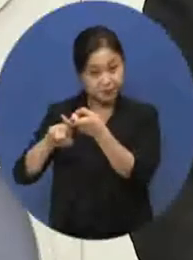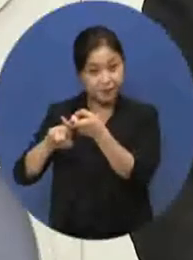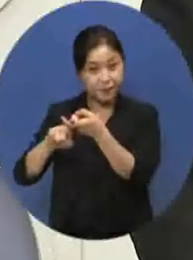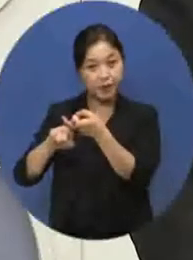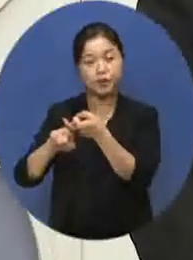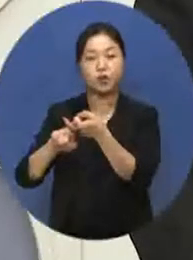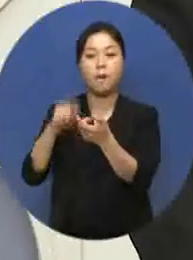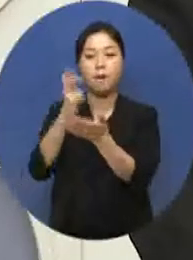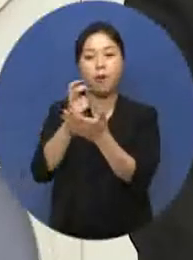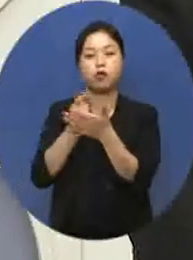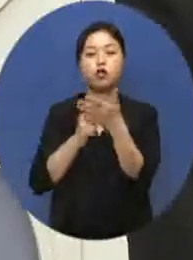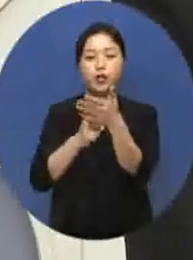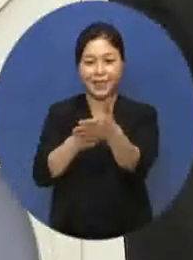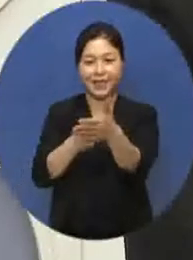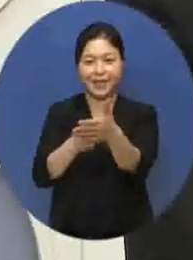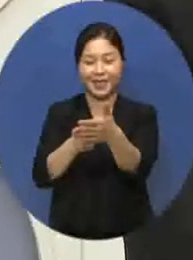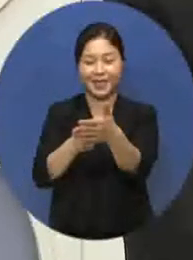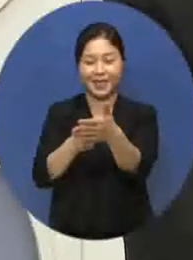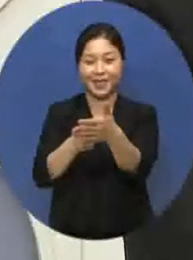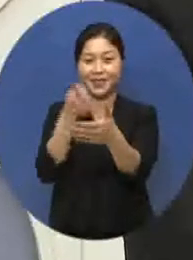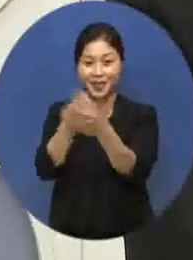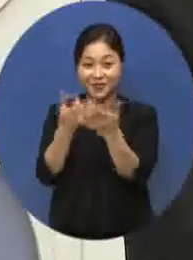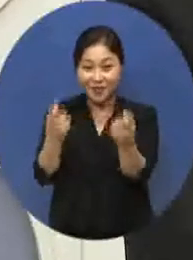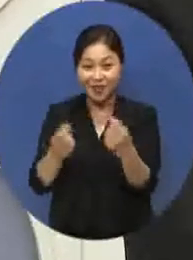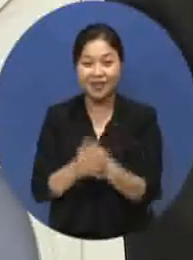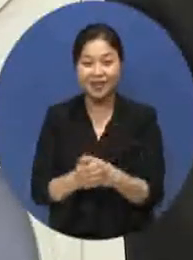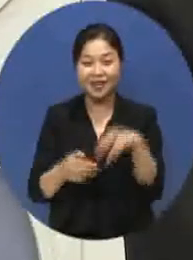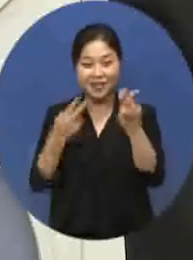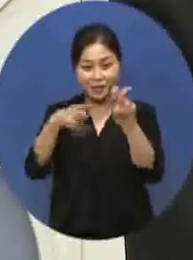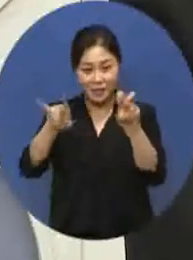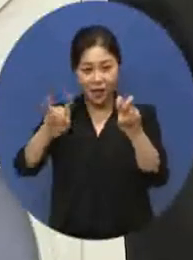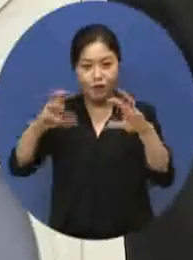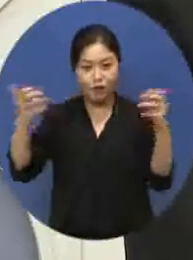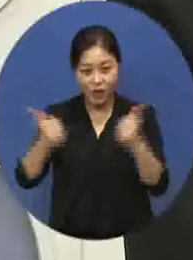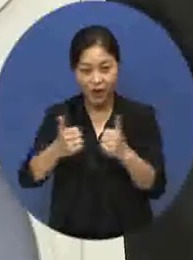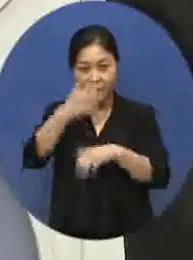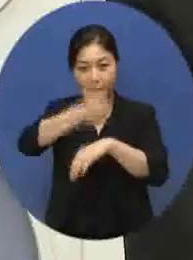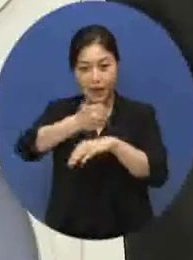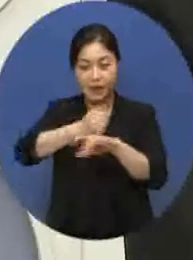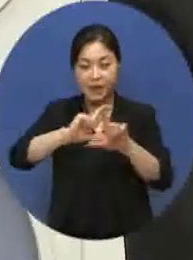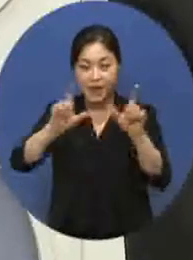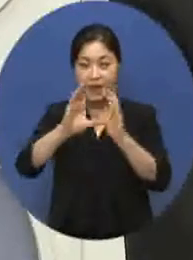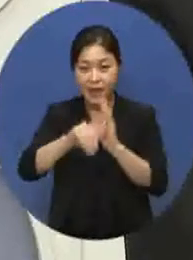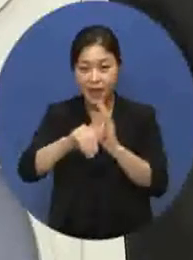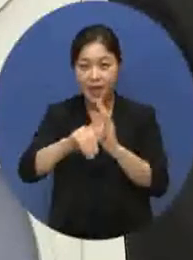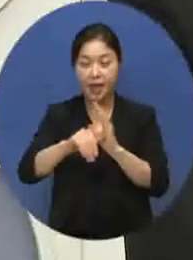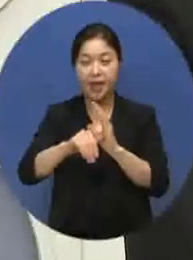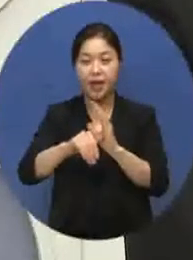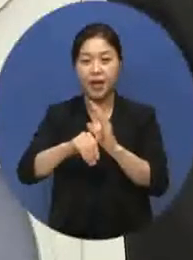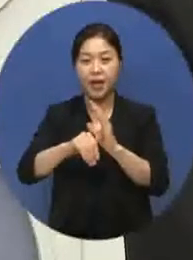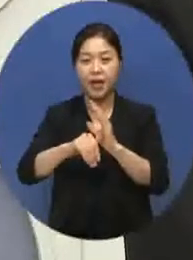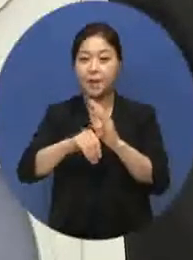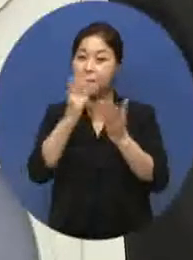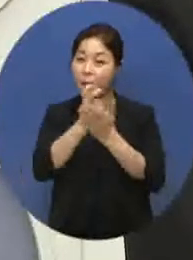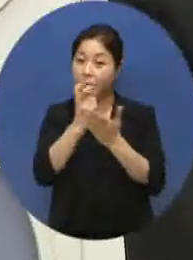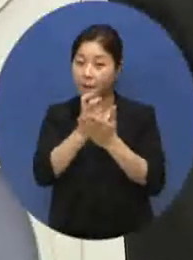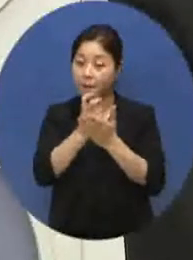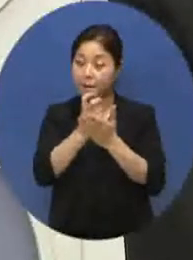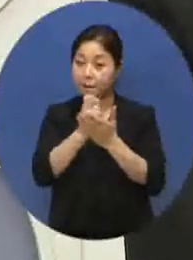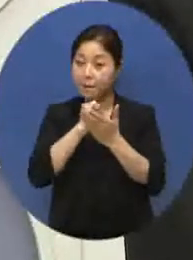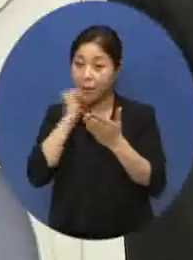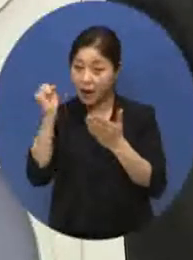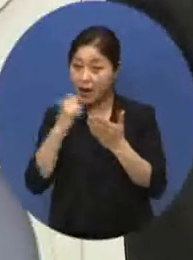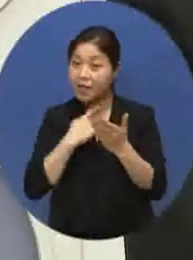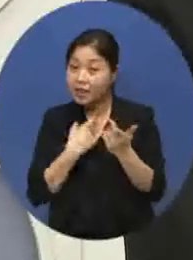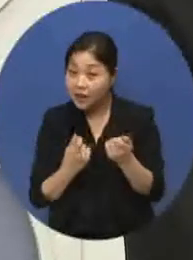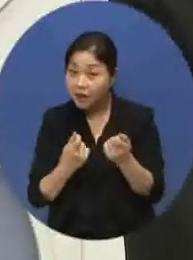네. 이제 입법화 네. 추진을 한 것 같아요. 그래서 20대 국회 아마 예. 마지막 날쯤에 예. 예, 법안 하나가